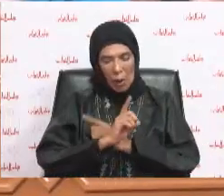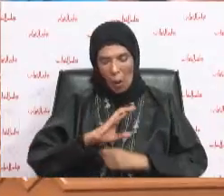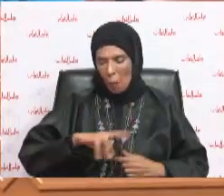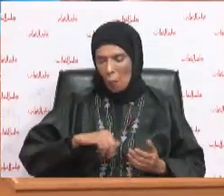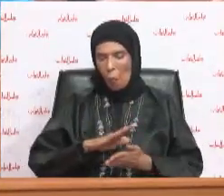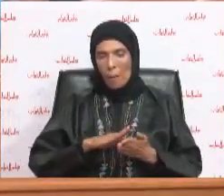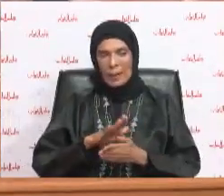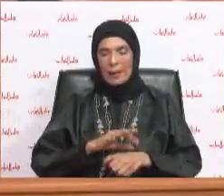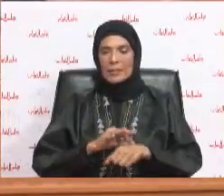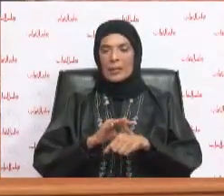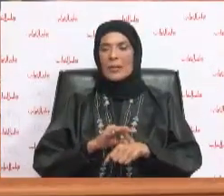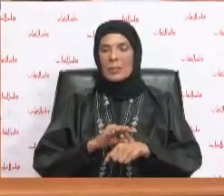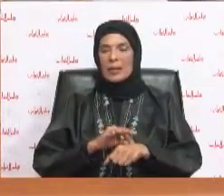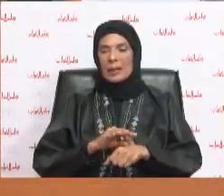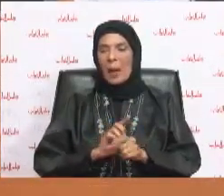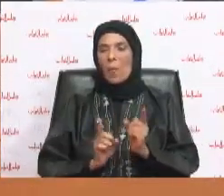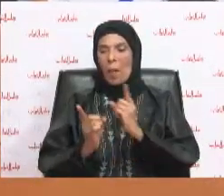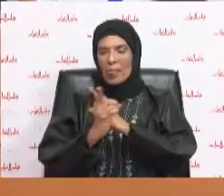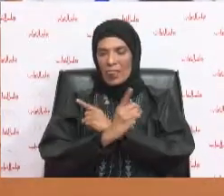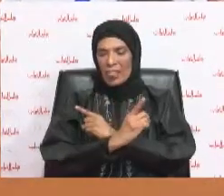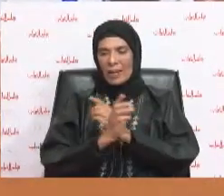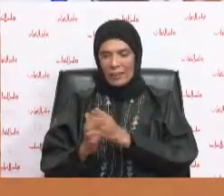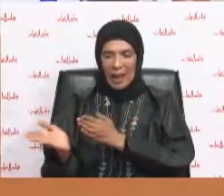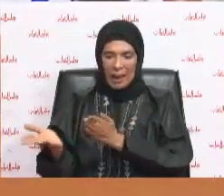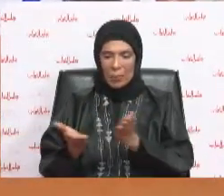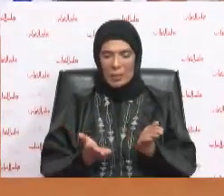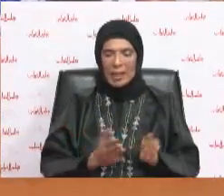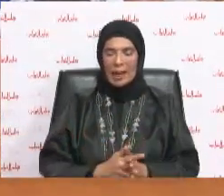الناس، وإحنا ممثلين لكم. يا أهلا فيكم ومرحبا.